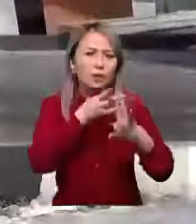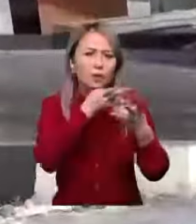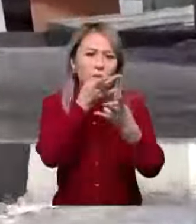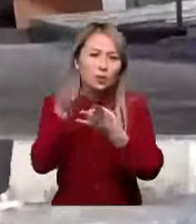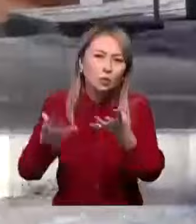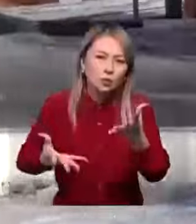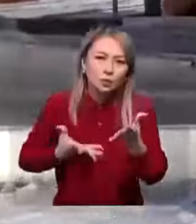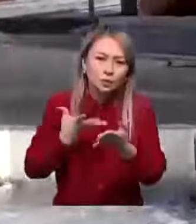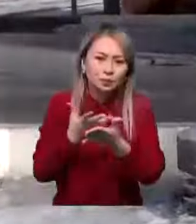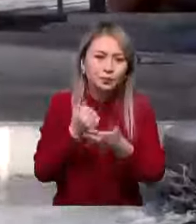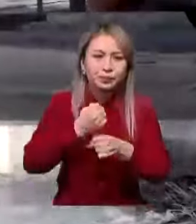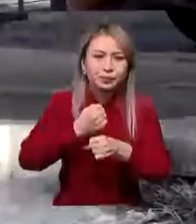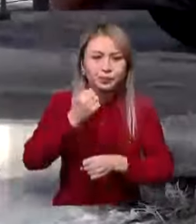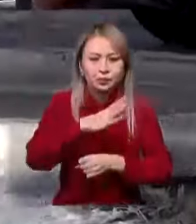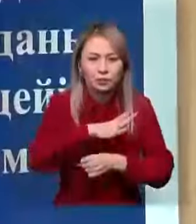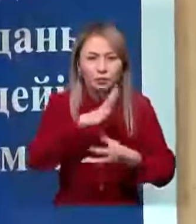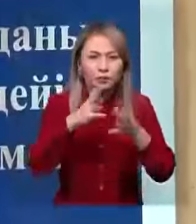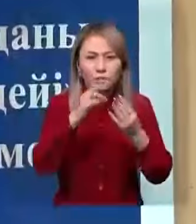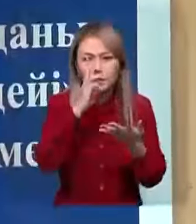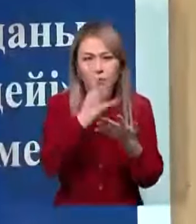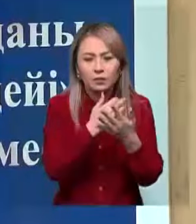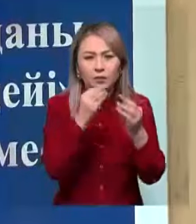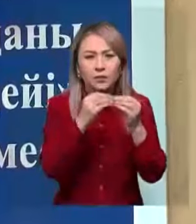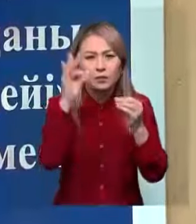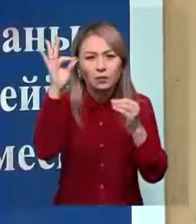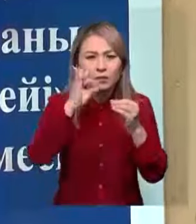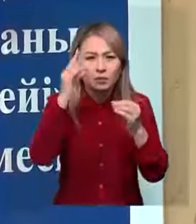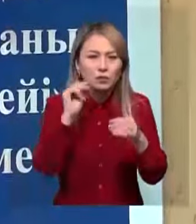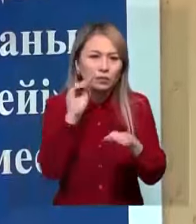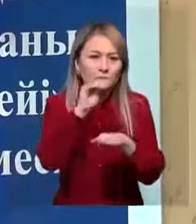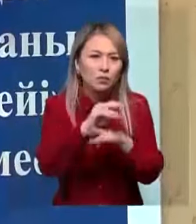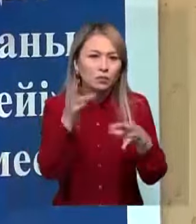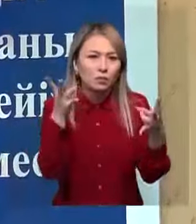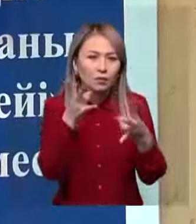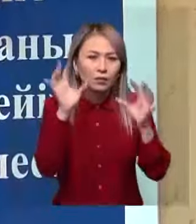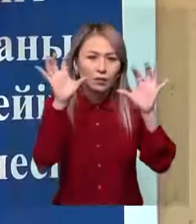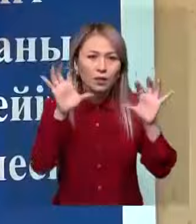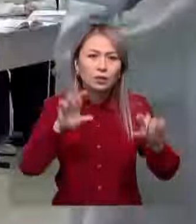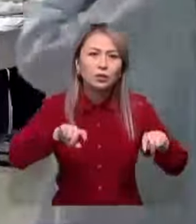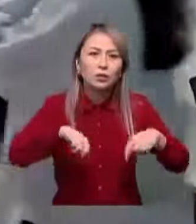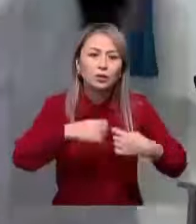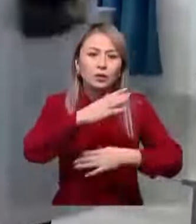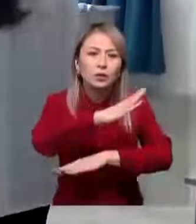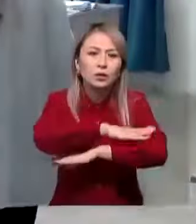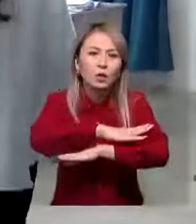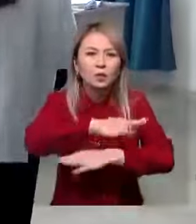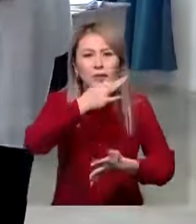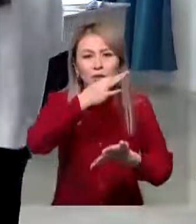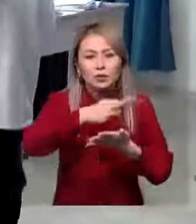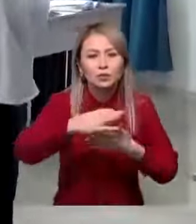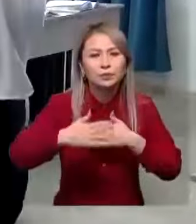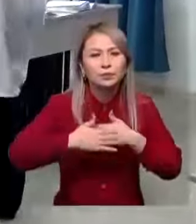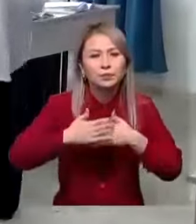қызметкері тиісті төлемақыларынан қағылған. Олардың жалақысына 10% үстеме қосылуы тиіс еді. Заң бұзғандар